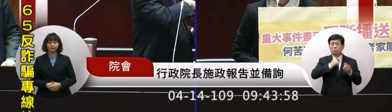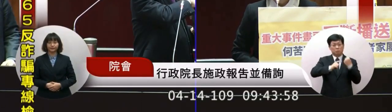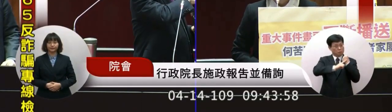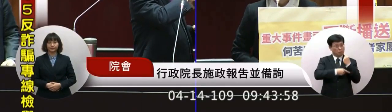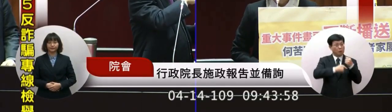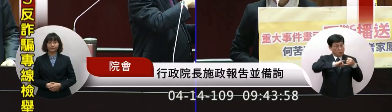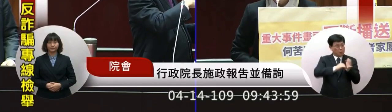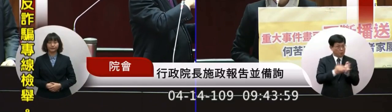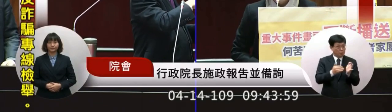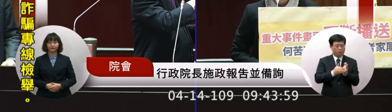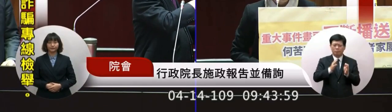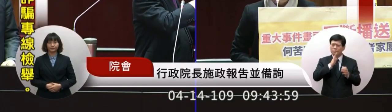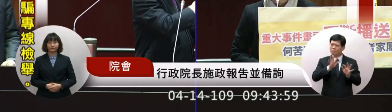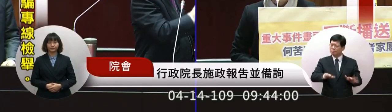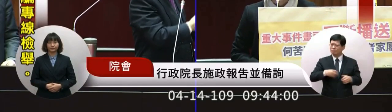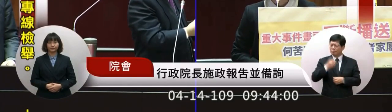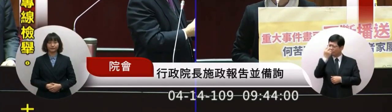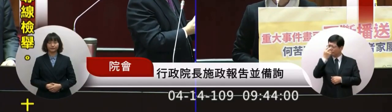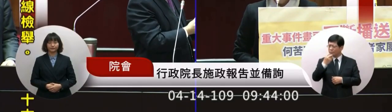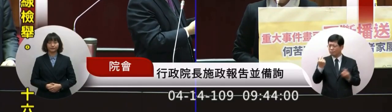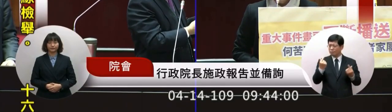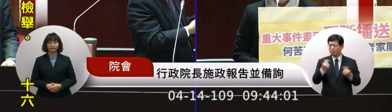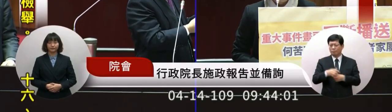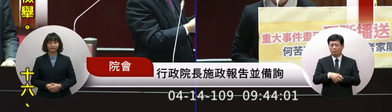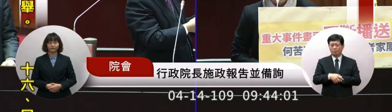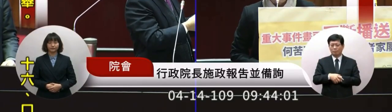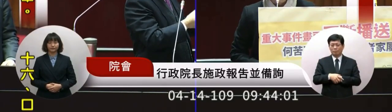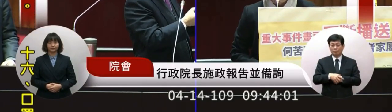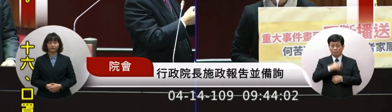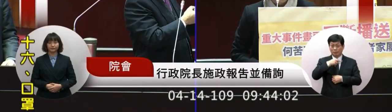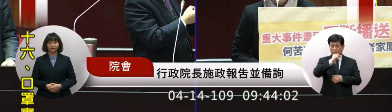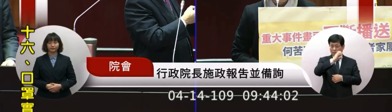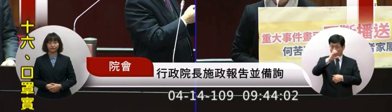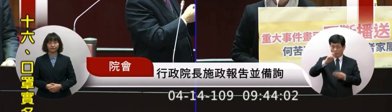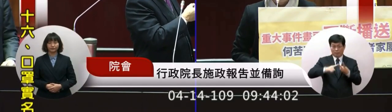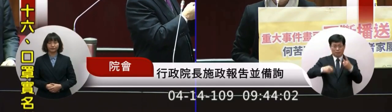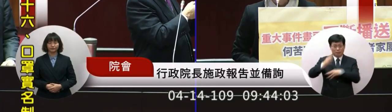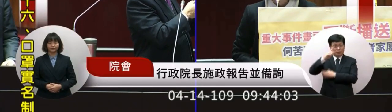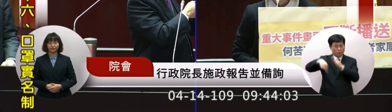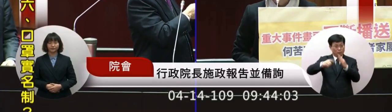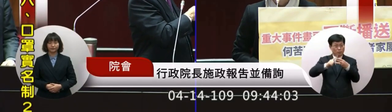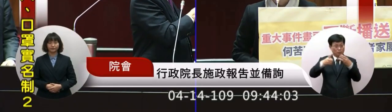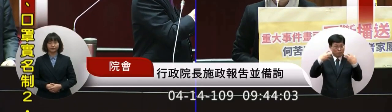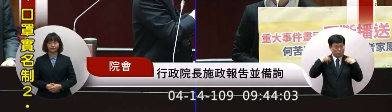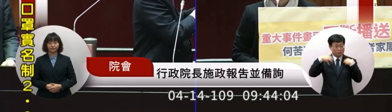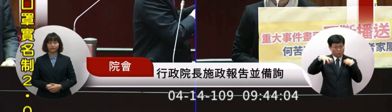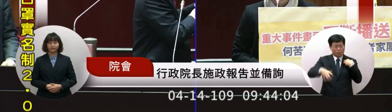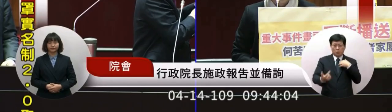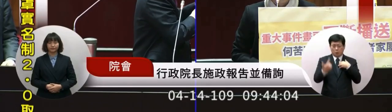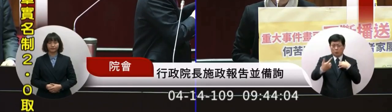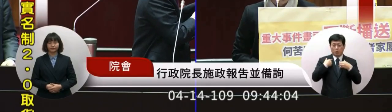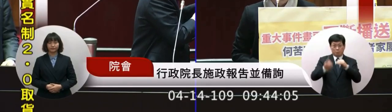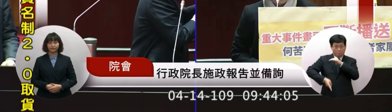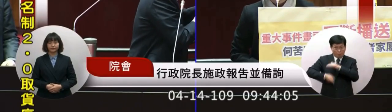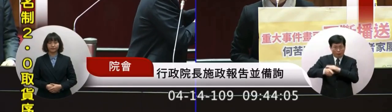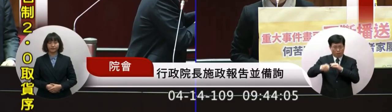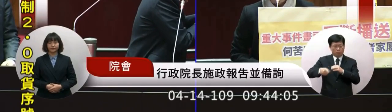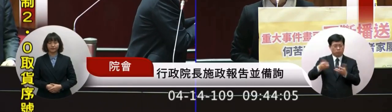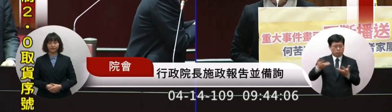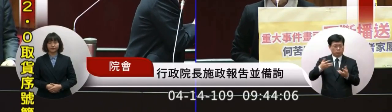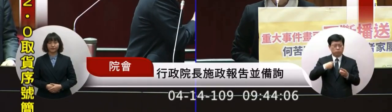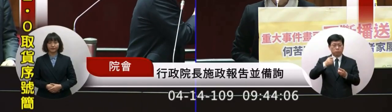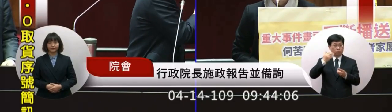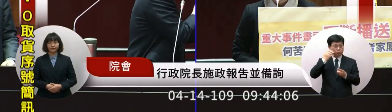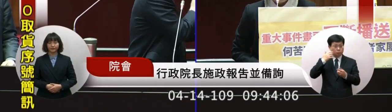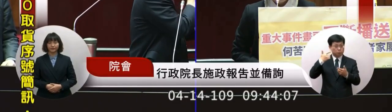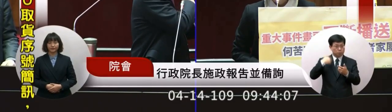关的法律其实有限制，但是就我们现在目前的了解，就是我们希望 NCC 以及行政院相关的主管机关能够尽速的奠定规范，以防免这个